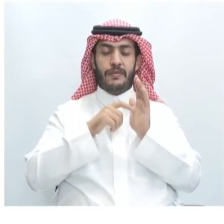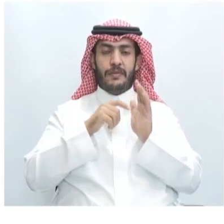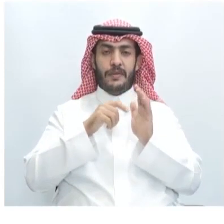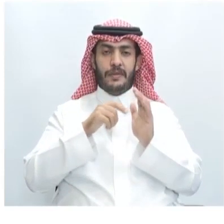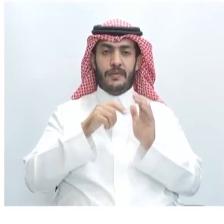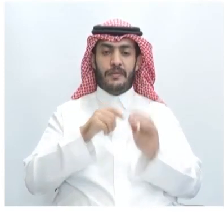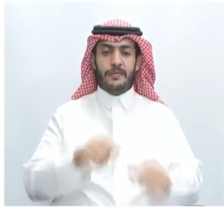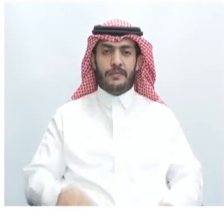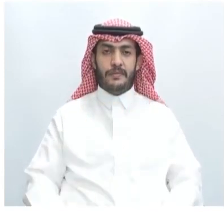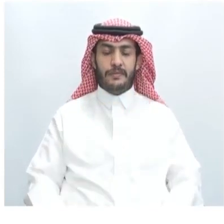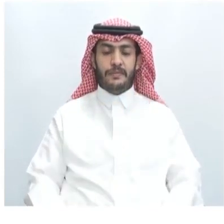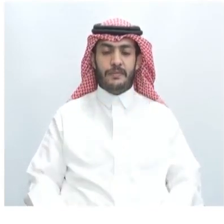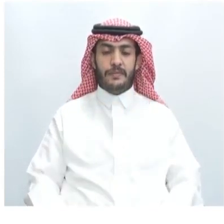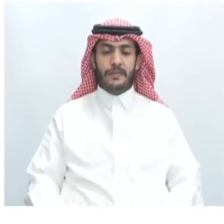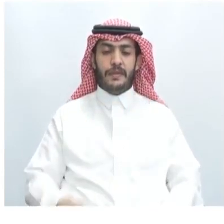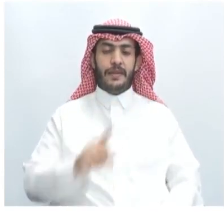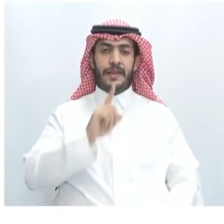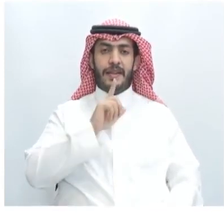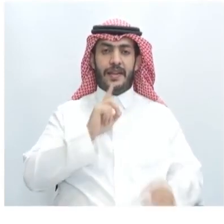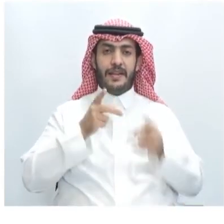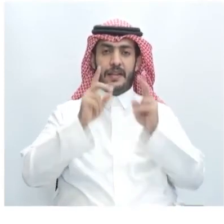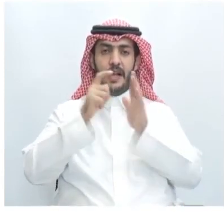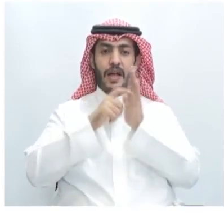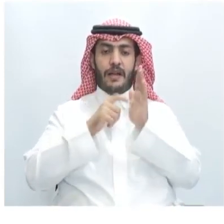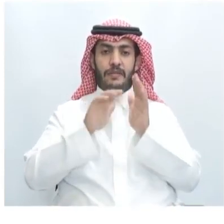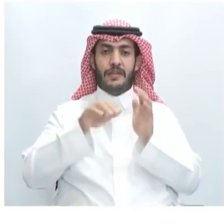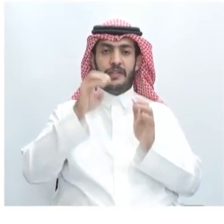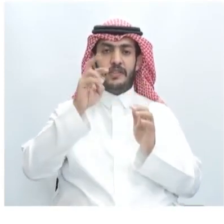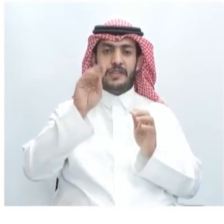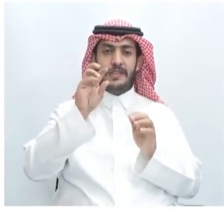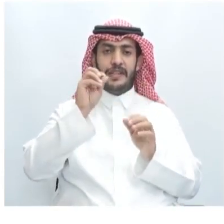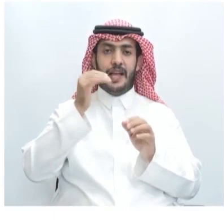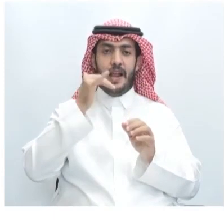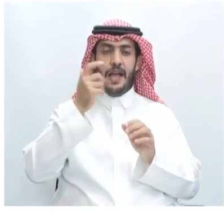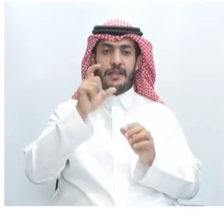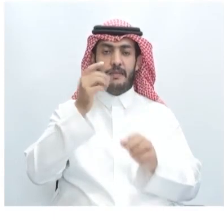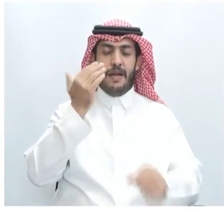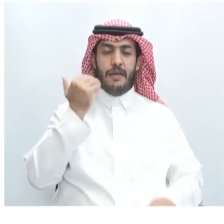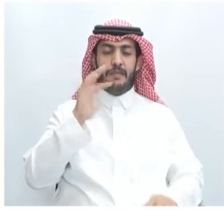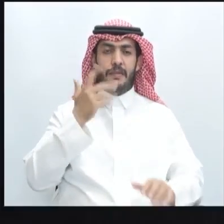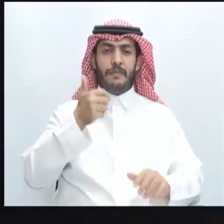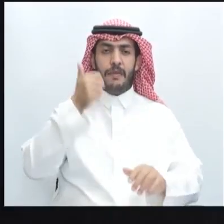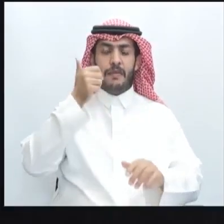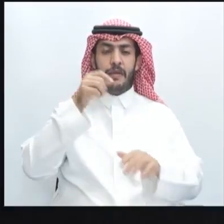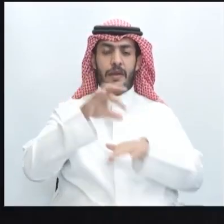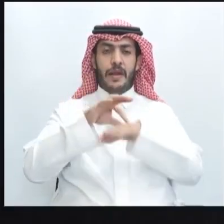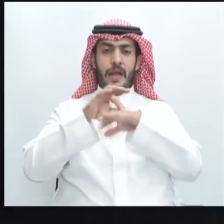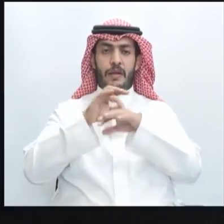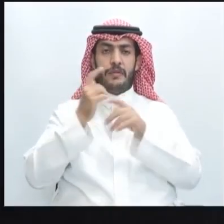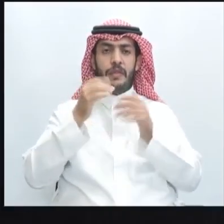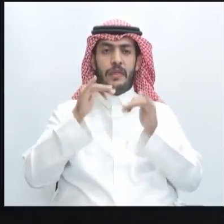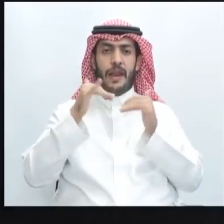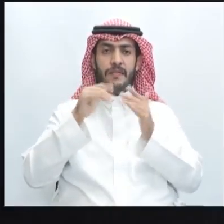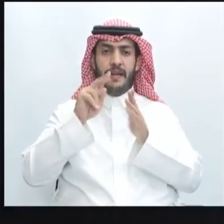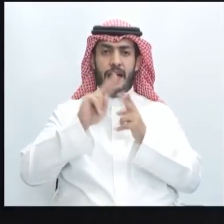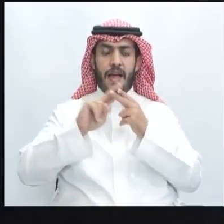الماضي تاريخ نشات علم القانون في الجزيره العربيه قبل الاسلام كيف كان يتخذ اي شكل